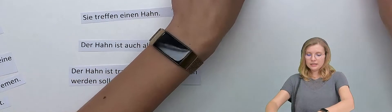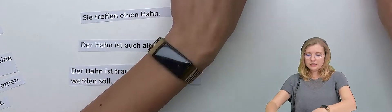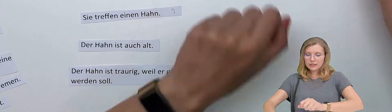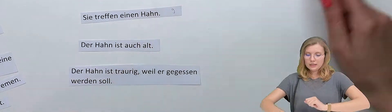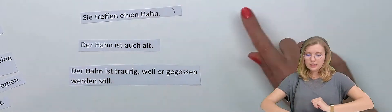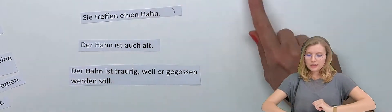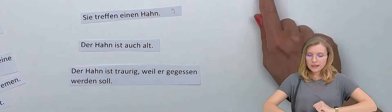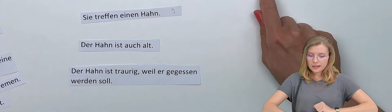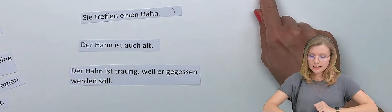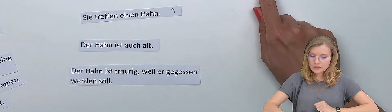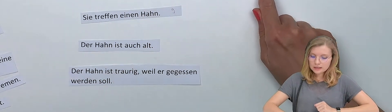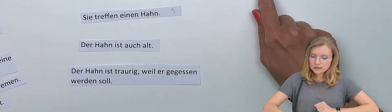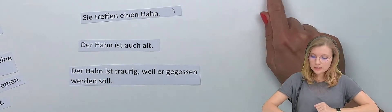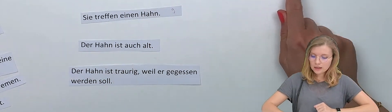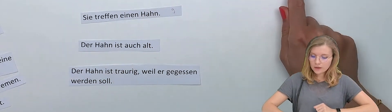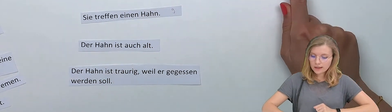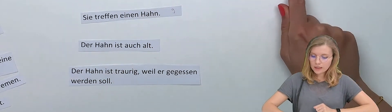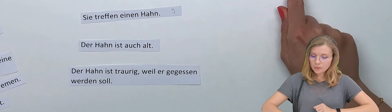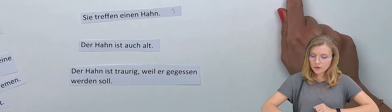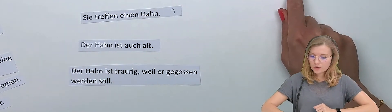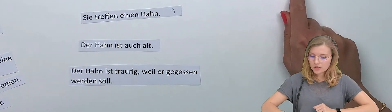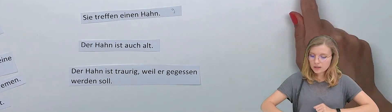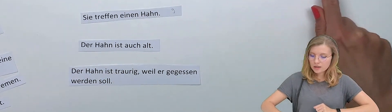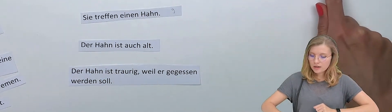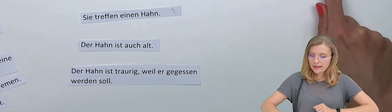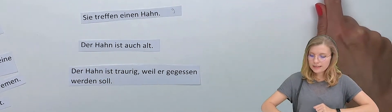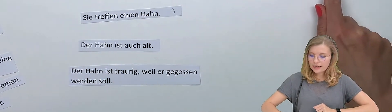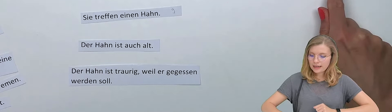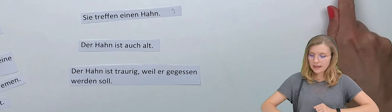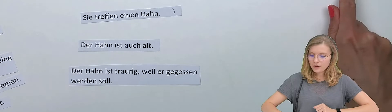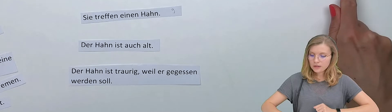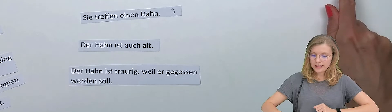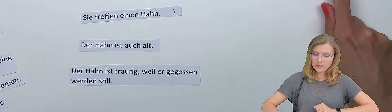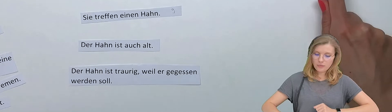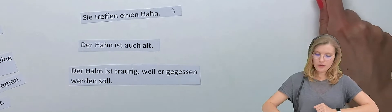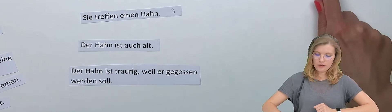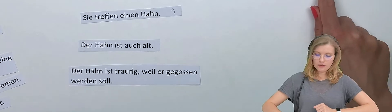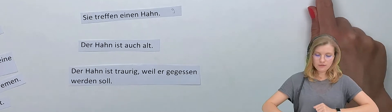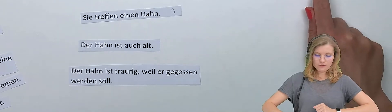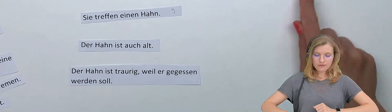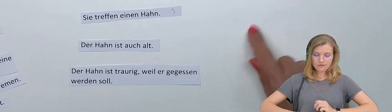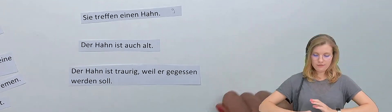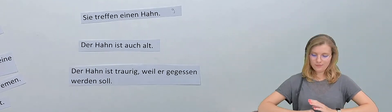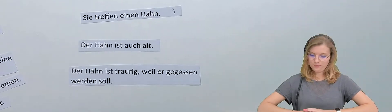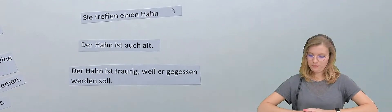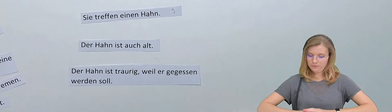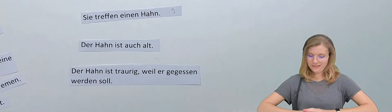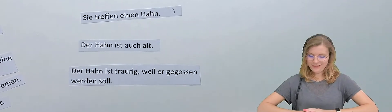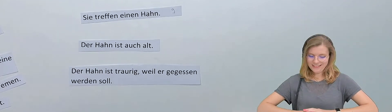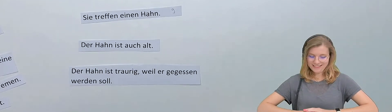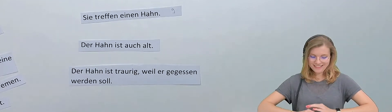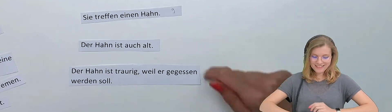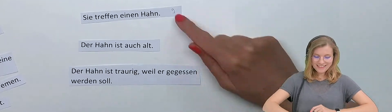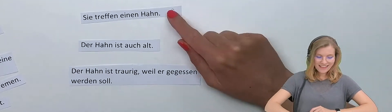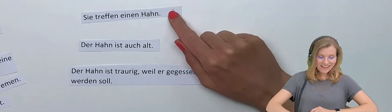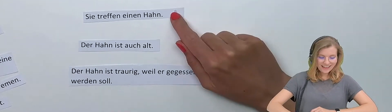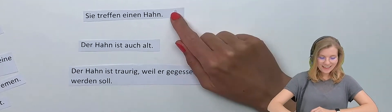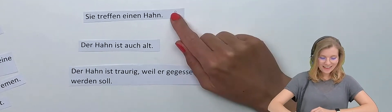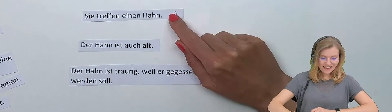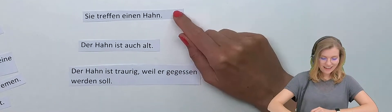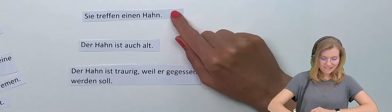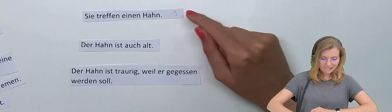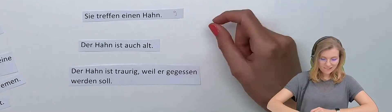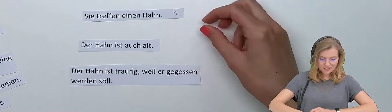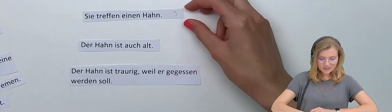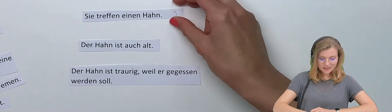sagen, Esel, trauriger Emoji, älterer Herr und Geldbeutel. Sehr gut. Sehr okay.